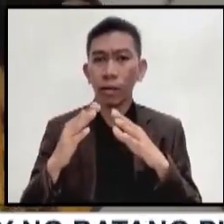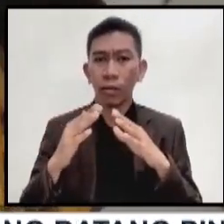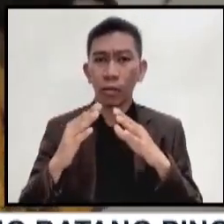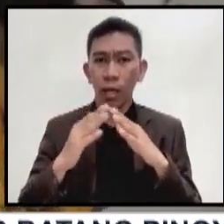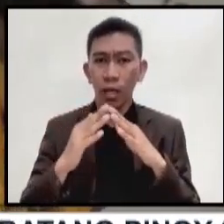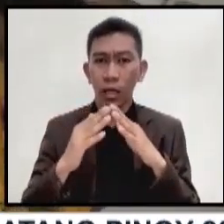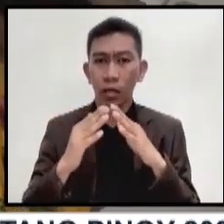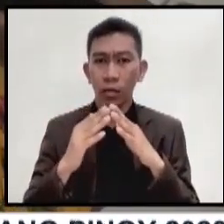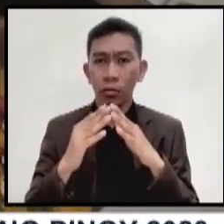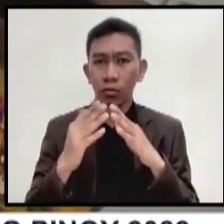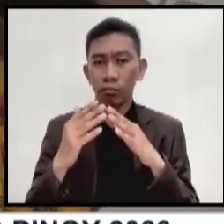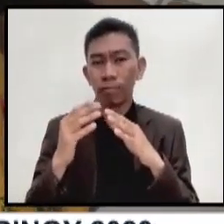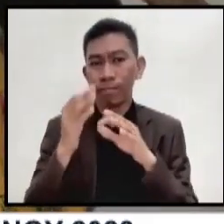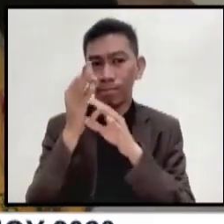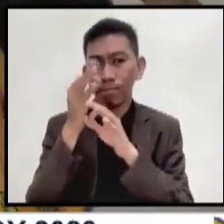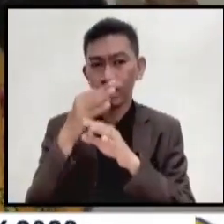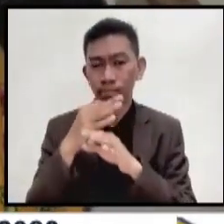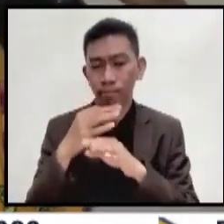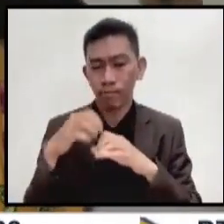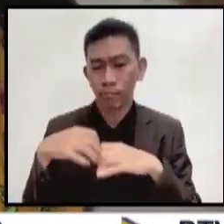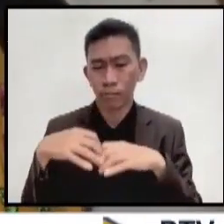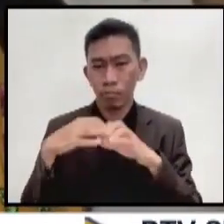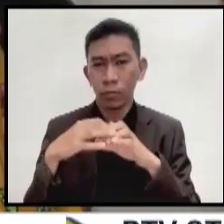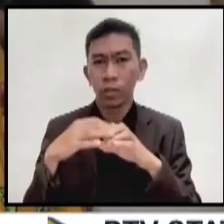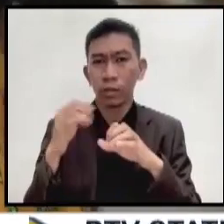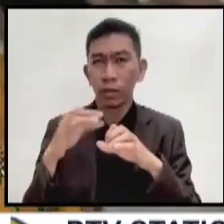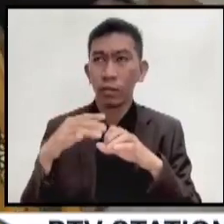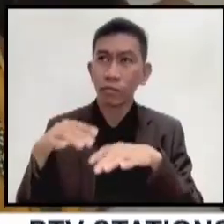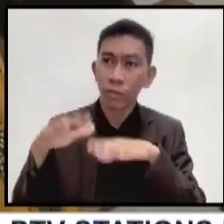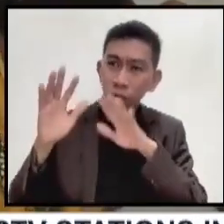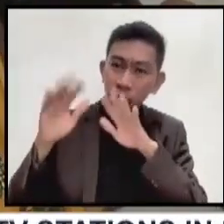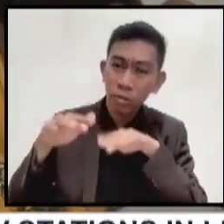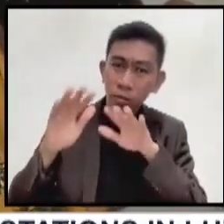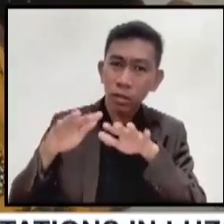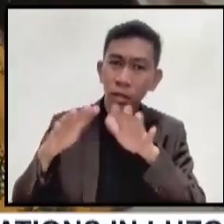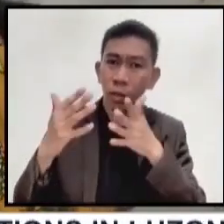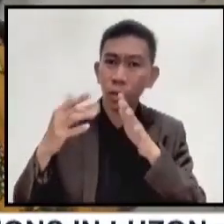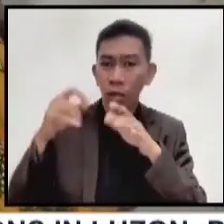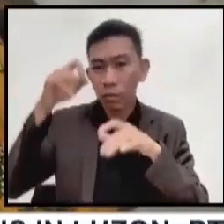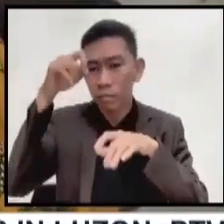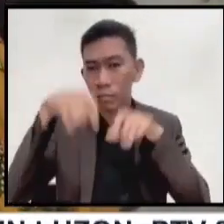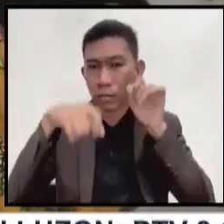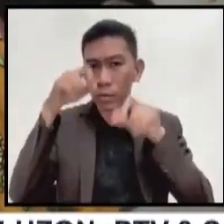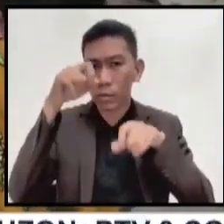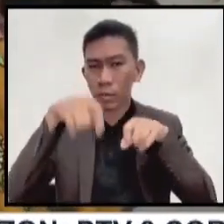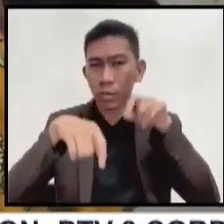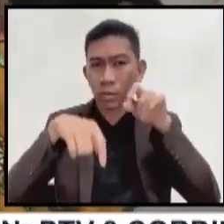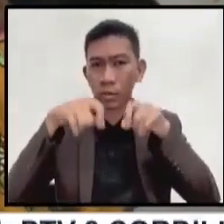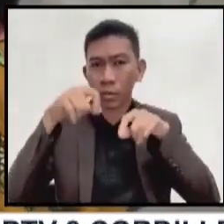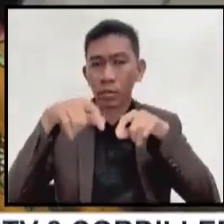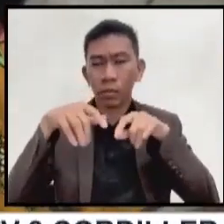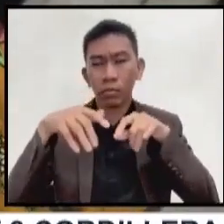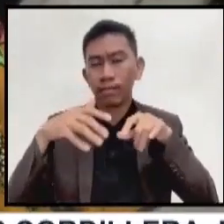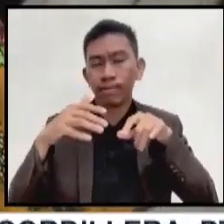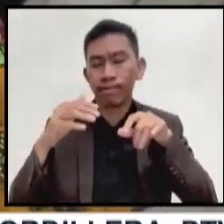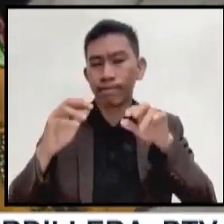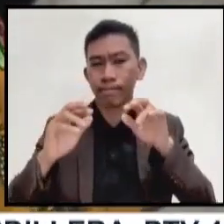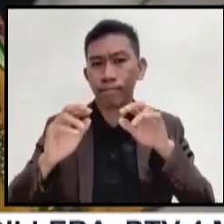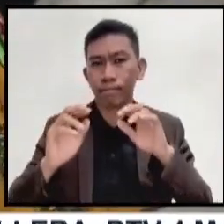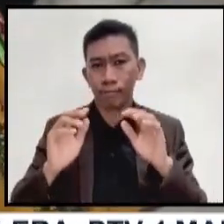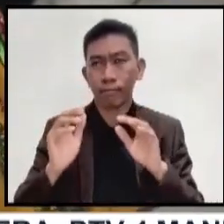kahit pag umuulan, di kami mabasa. Tapos hindi pumapasok yung tubig dito. Yun sana ang